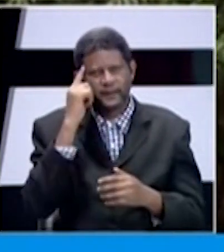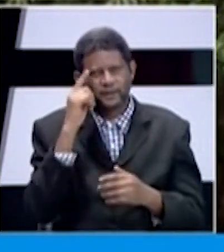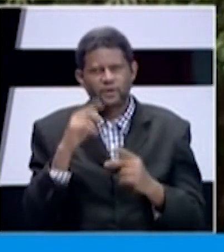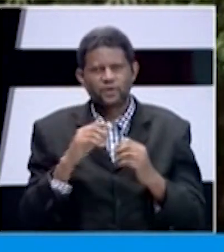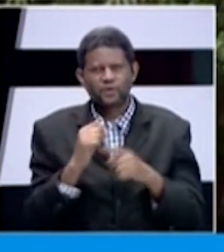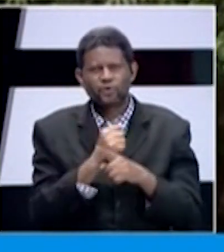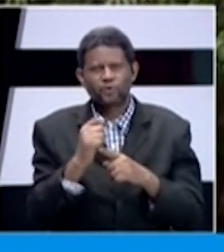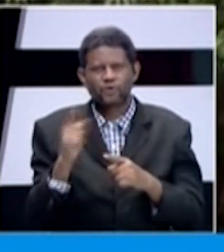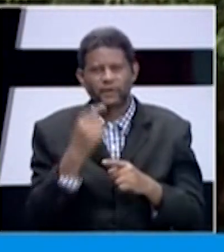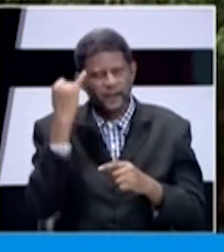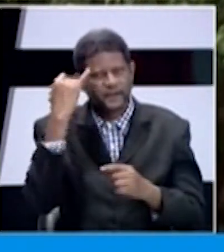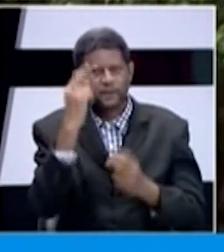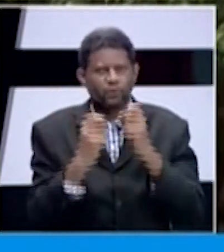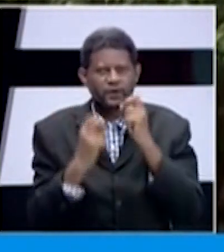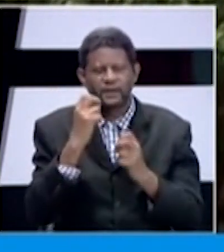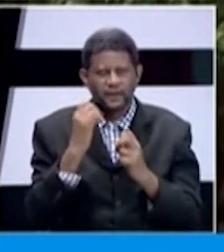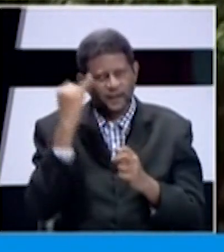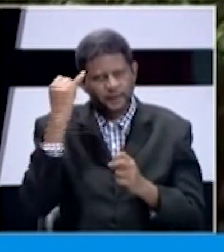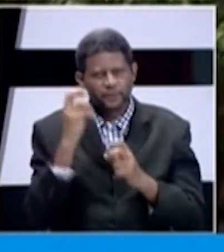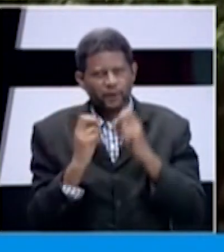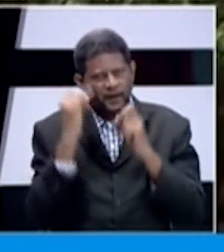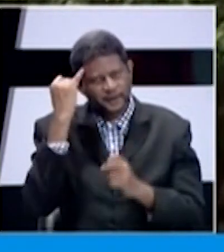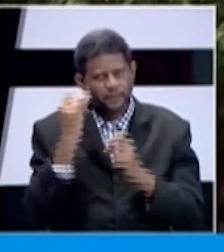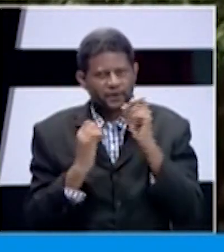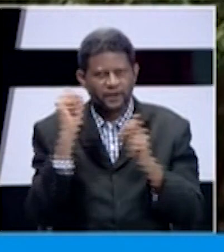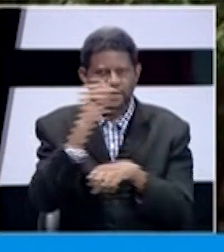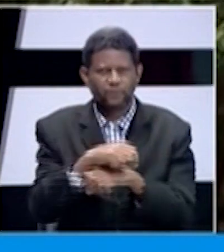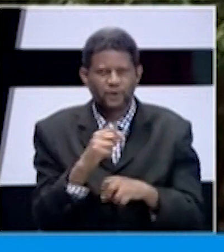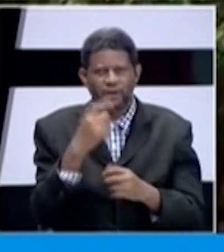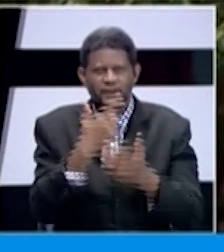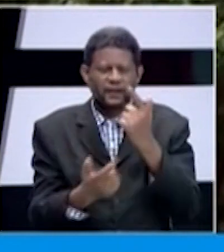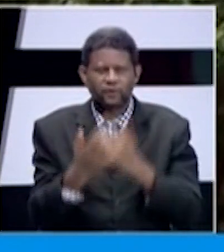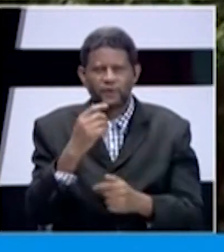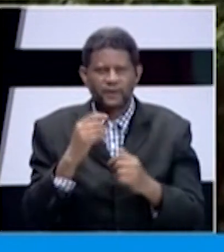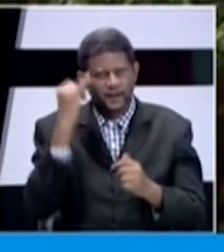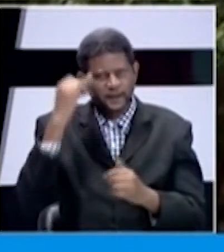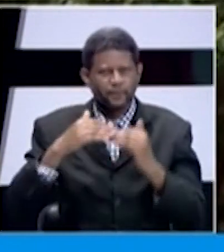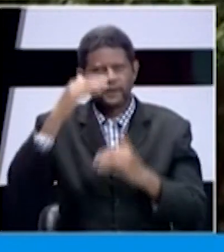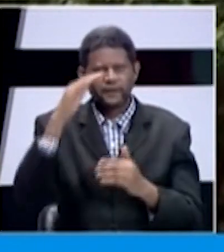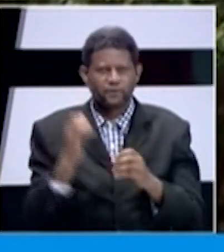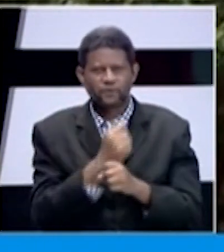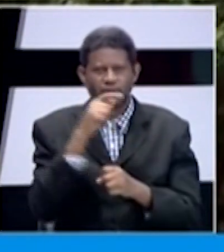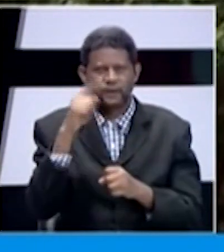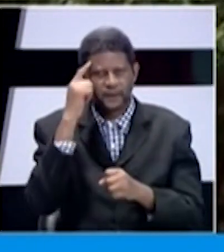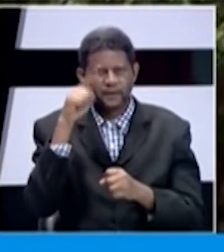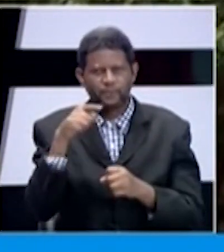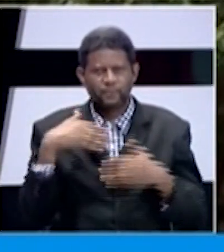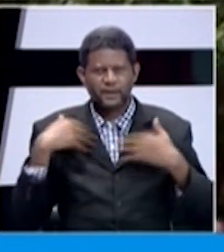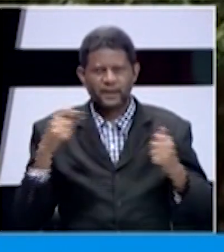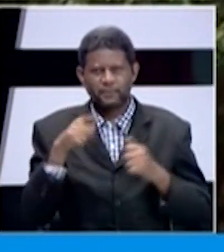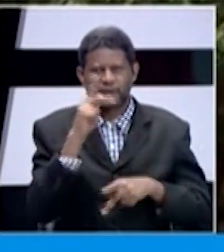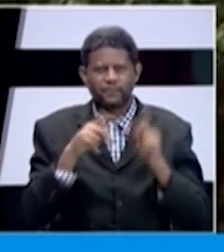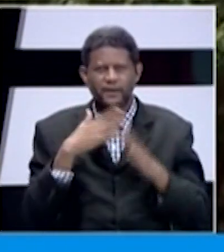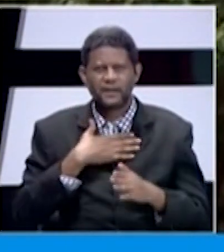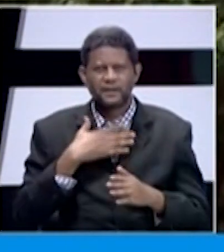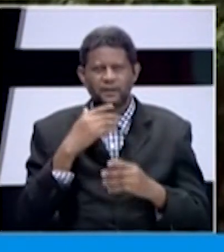ناي حسوا وردر حسابات بحساب زش النفلو زكات علو ناي حساب لعلنا زوس دلو أتحسوا أفتوتات أفتهزنا كم عبل من